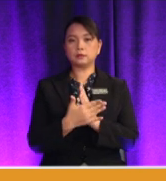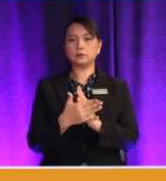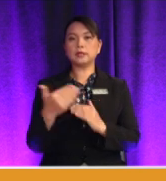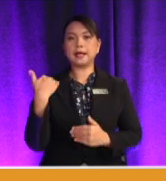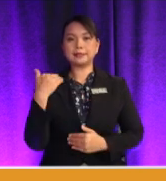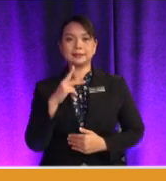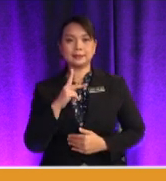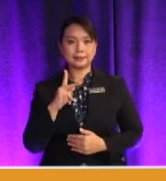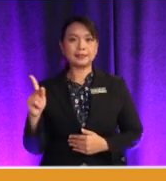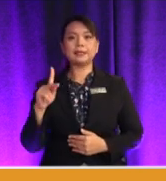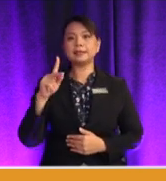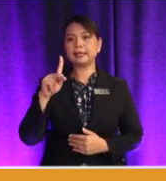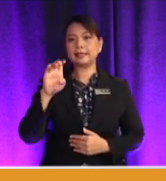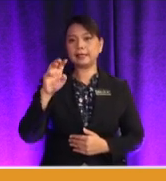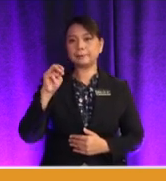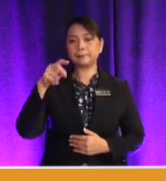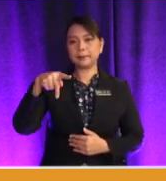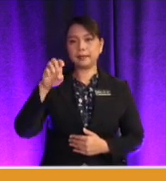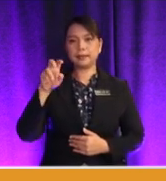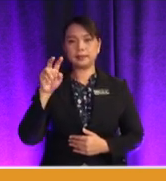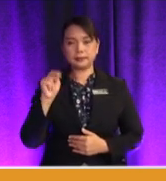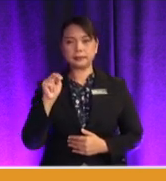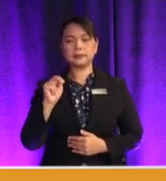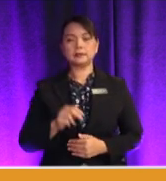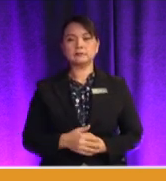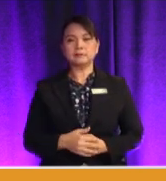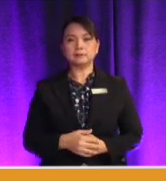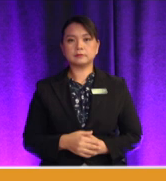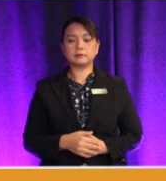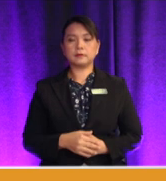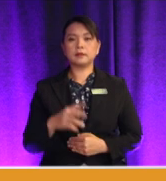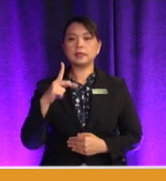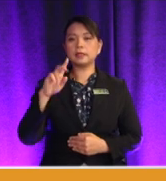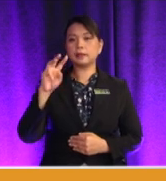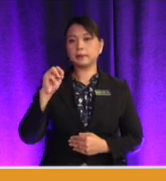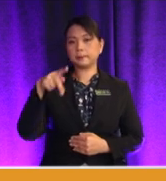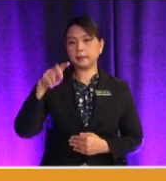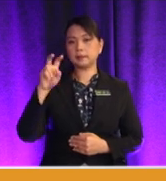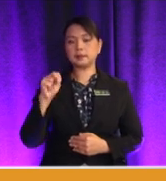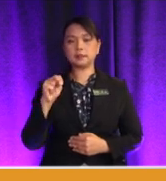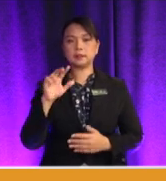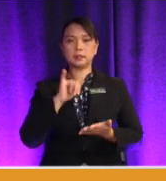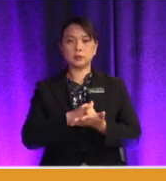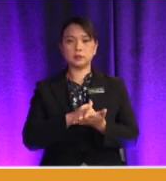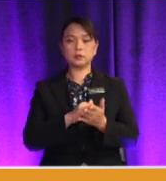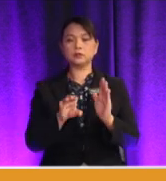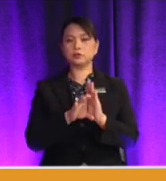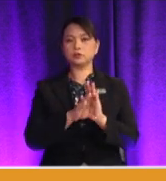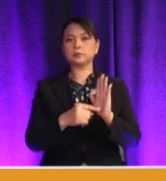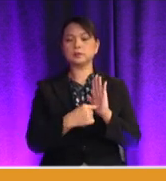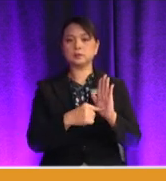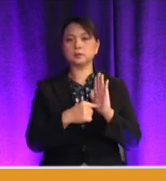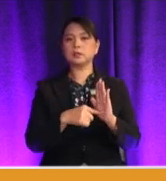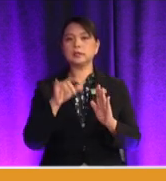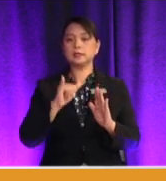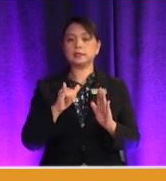strategik mengadakan kempen. Jadi beberapa kempen tersebut, contohnya seperti persembahan yang